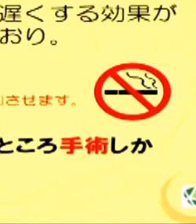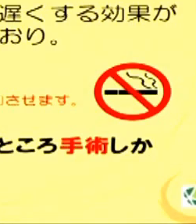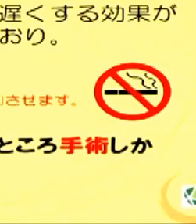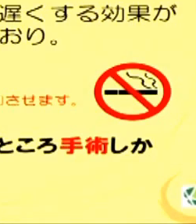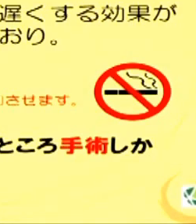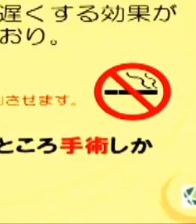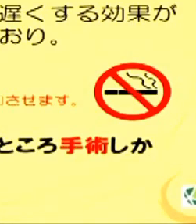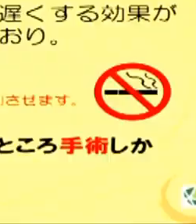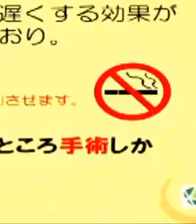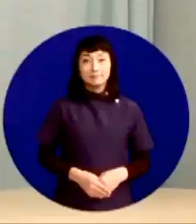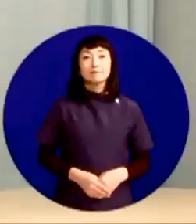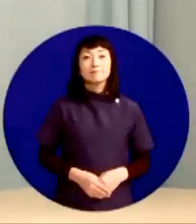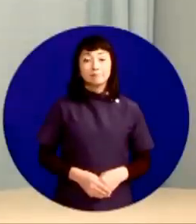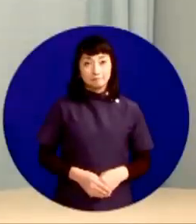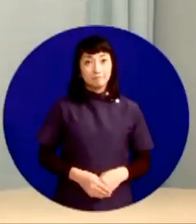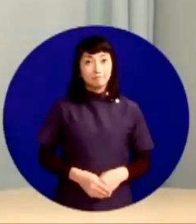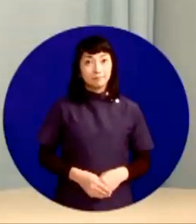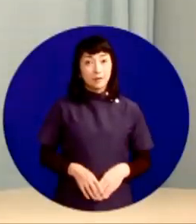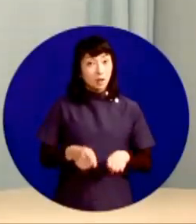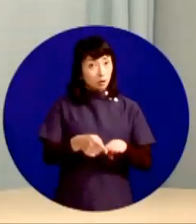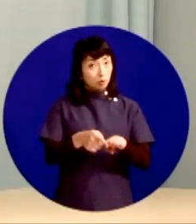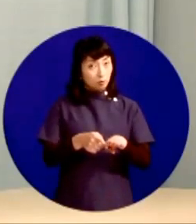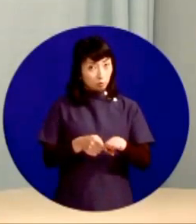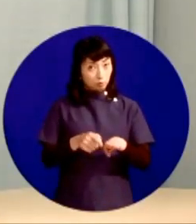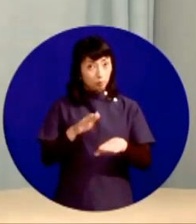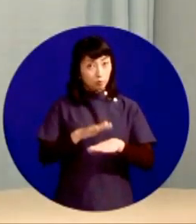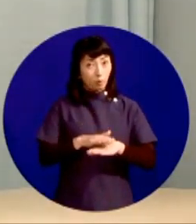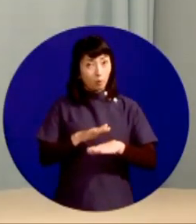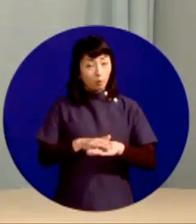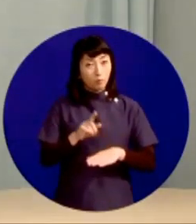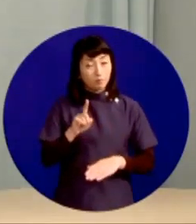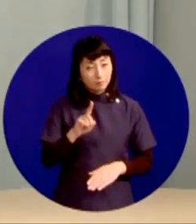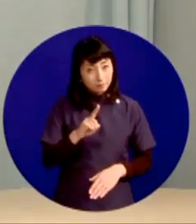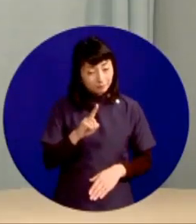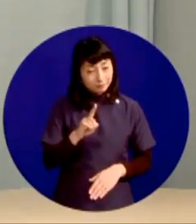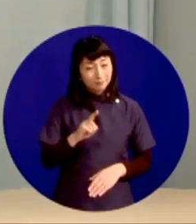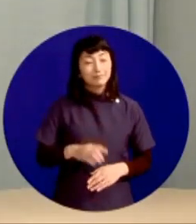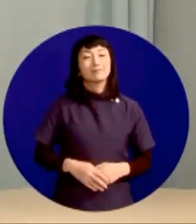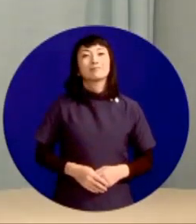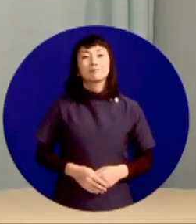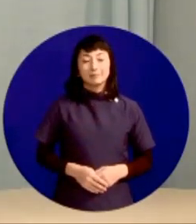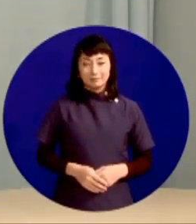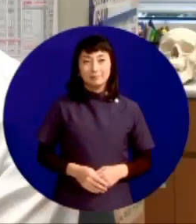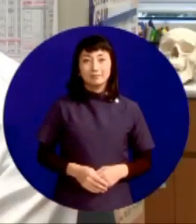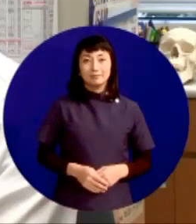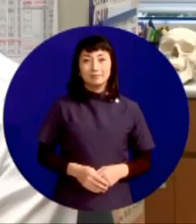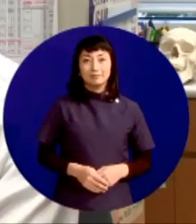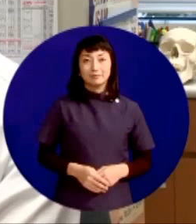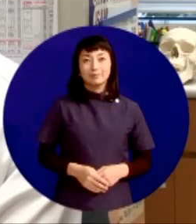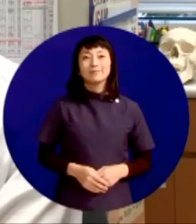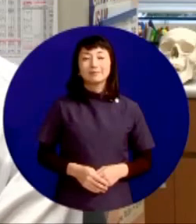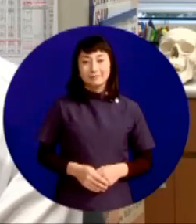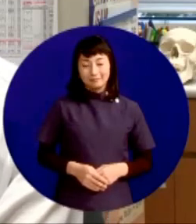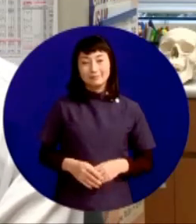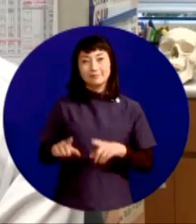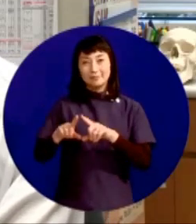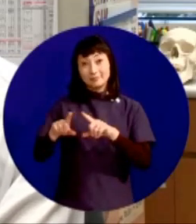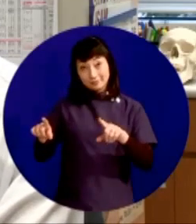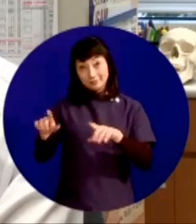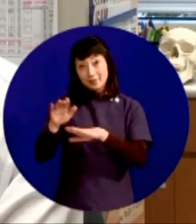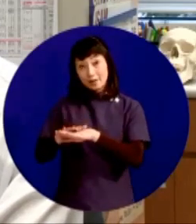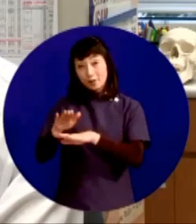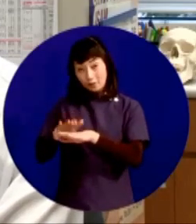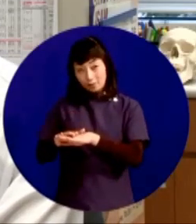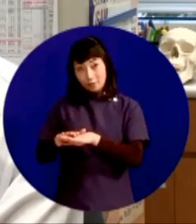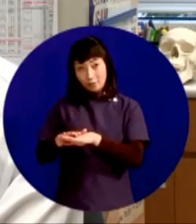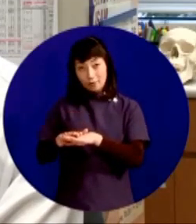はありませんどんな手術をするのか教えてくださいはい一般的な治療法